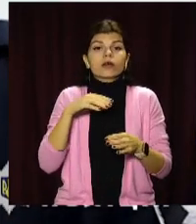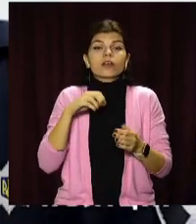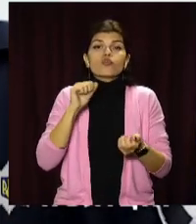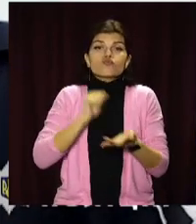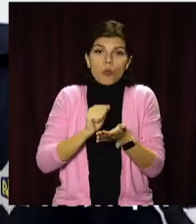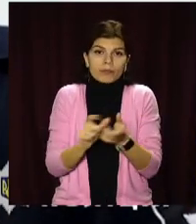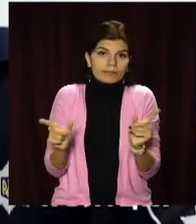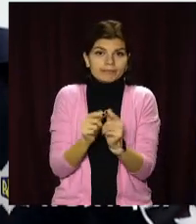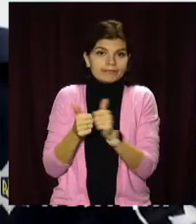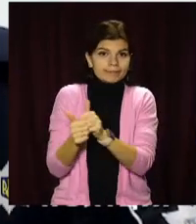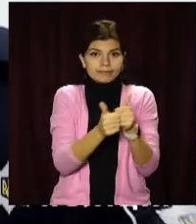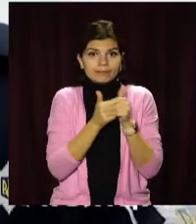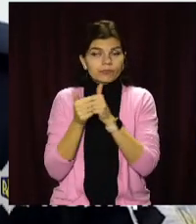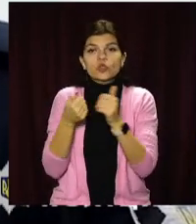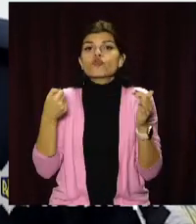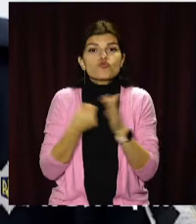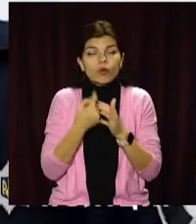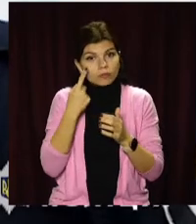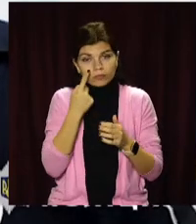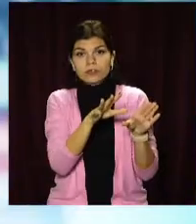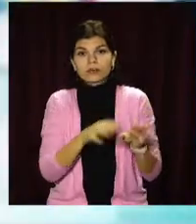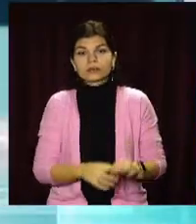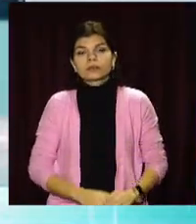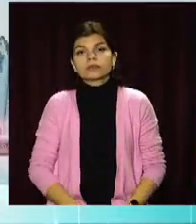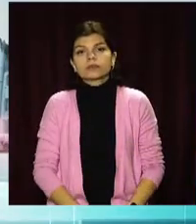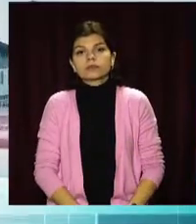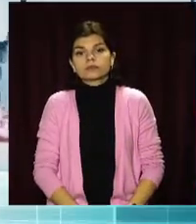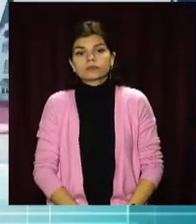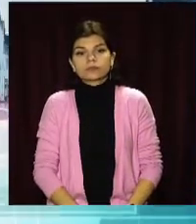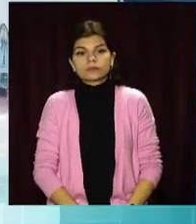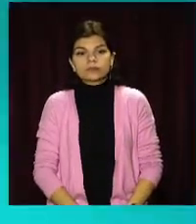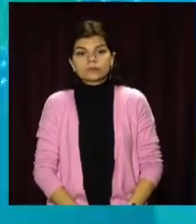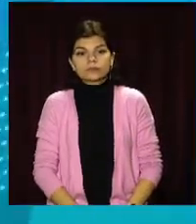документації, аж до здачі її в архів.